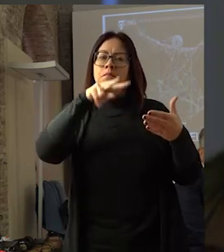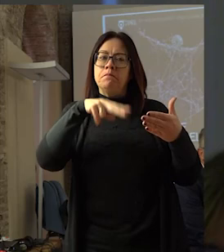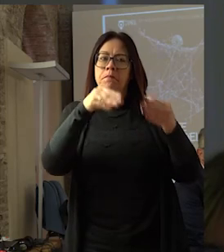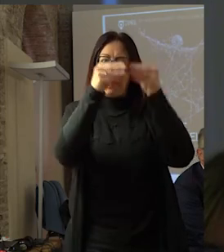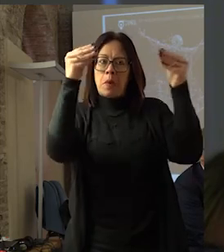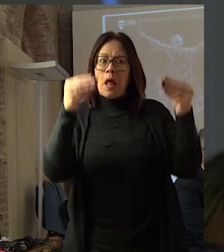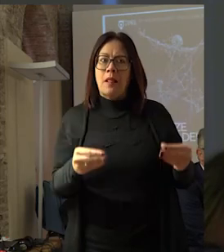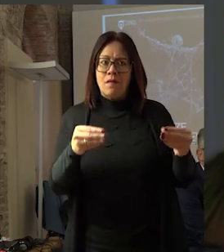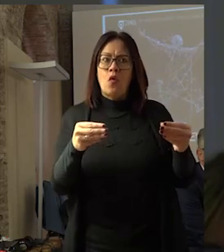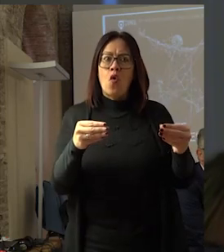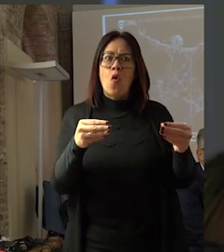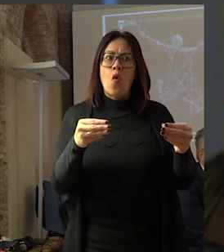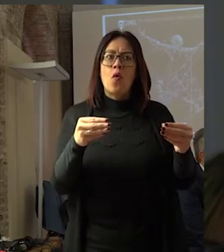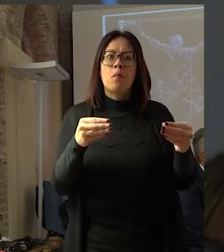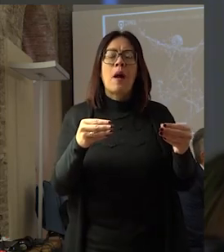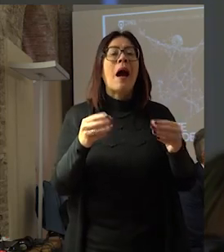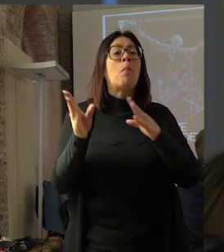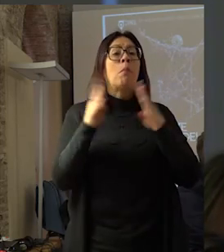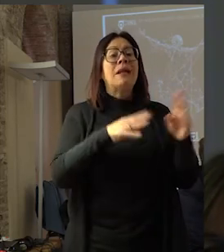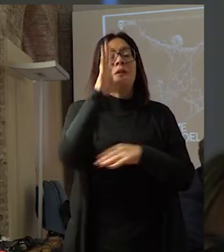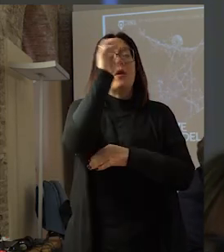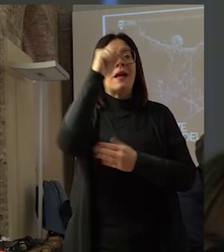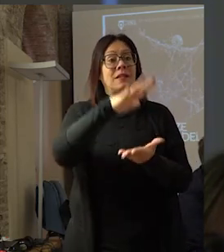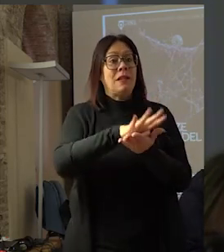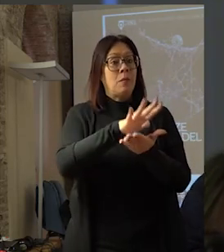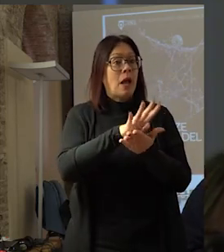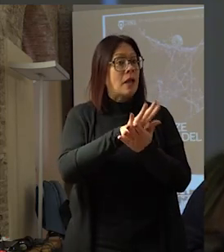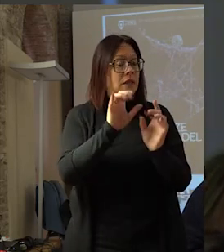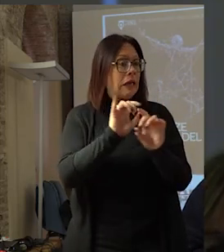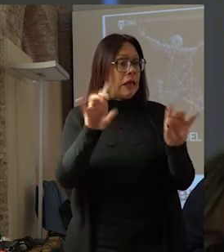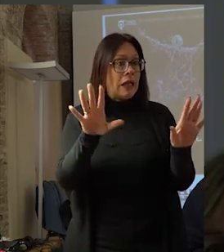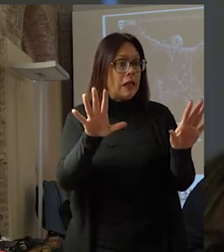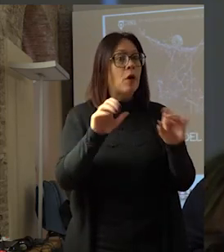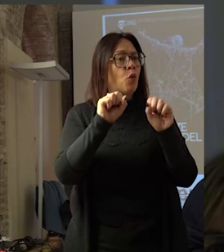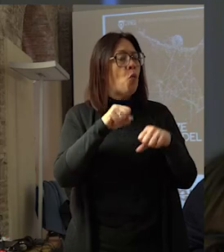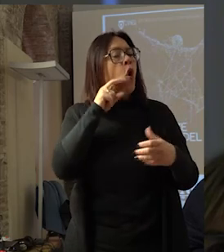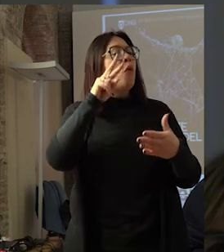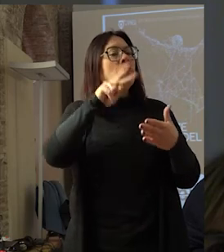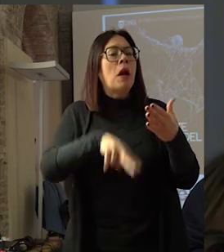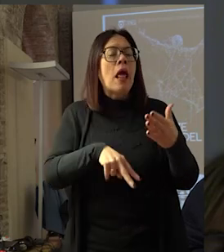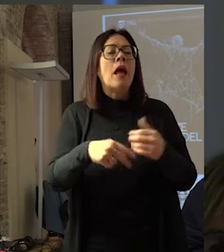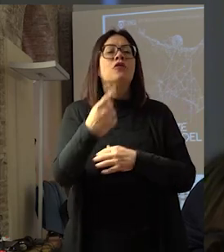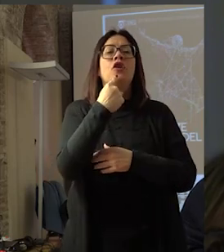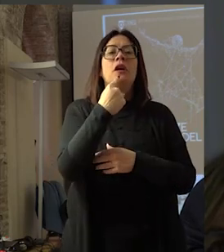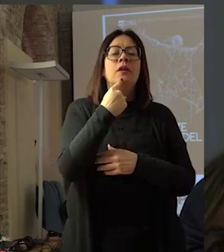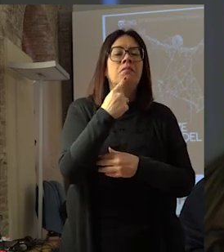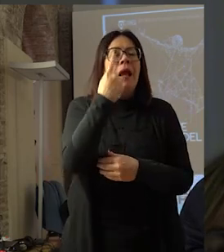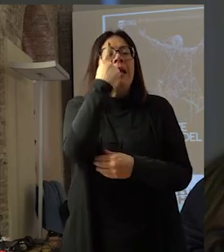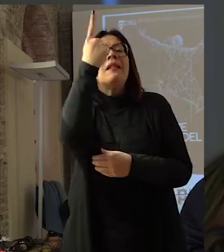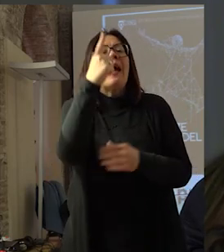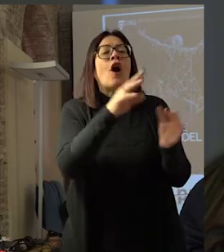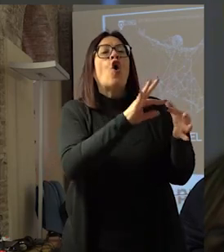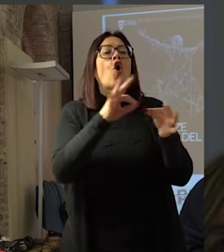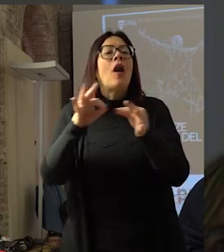piattaforma appunto della Pisa University Press e quindi può essere letto da voi. L'idea della collana è